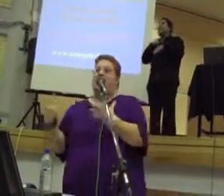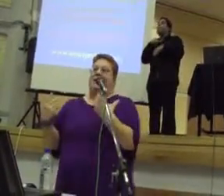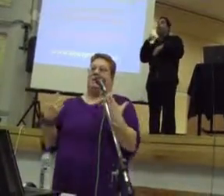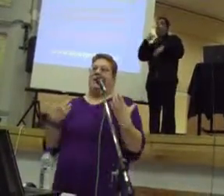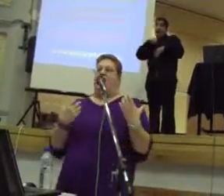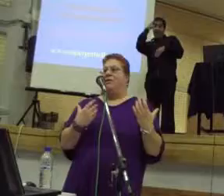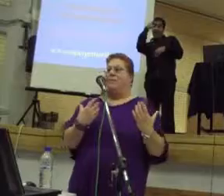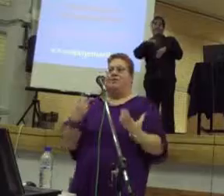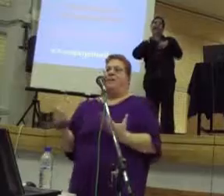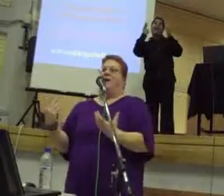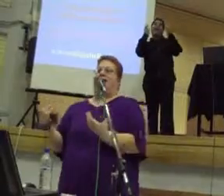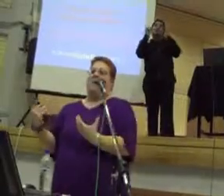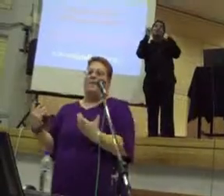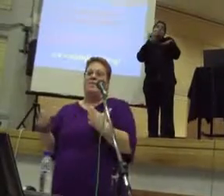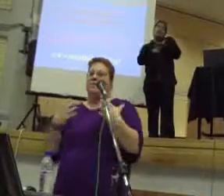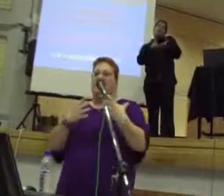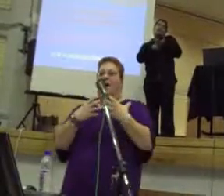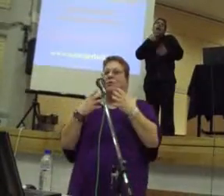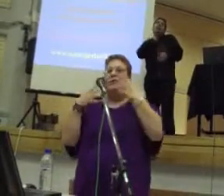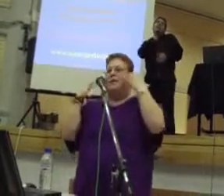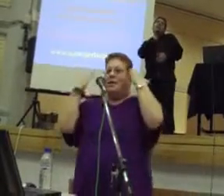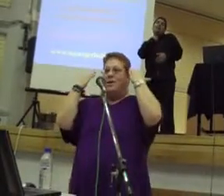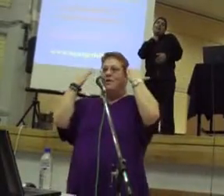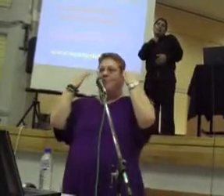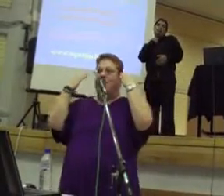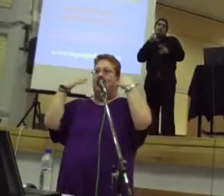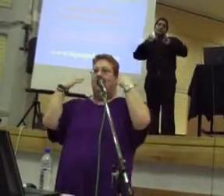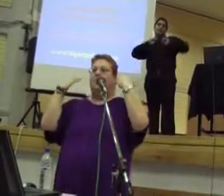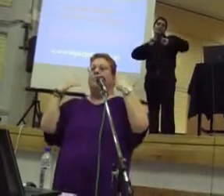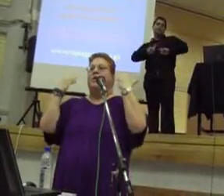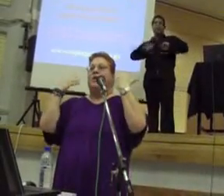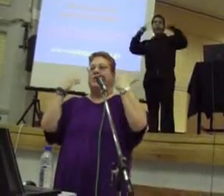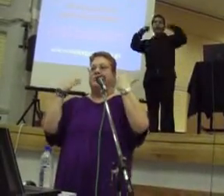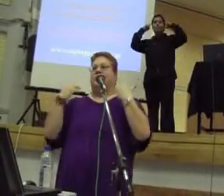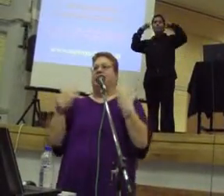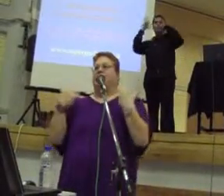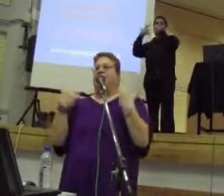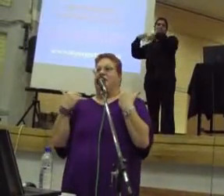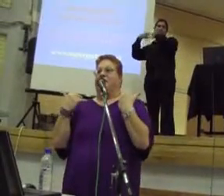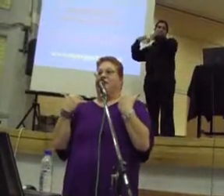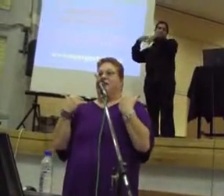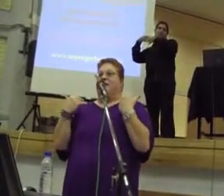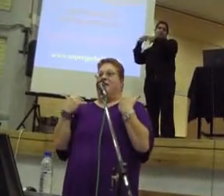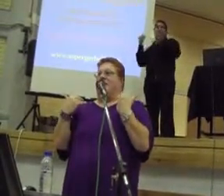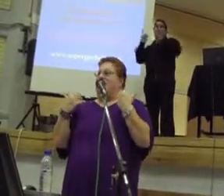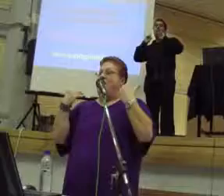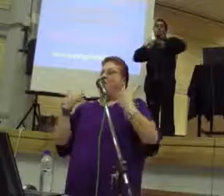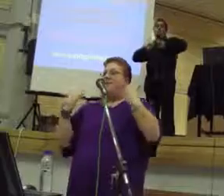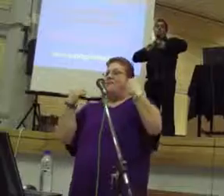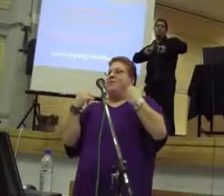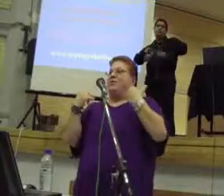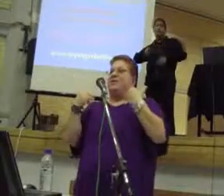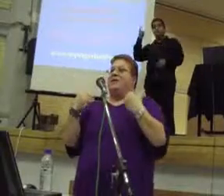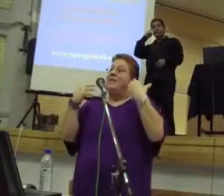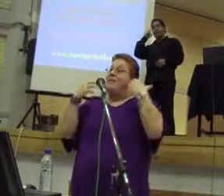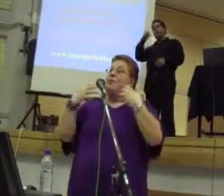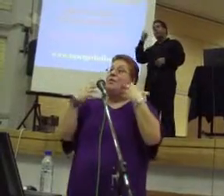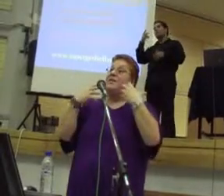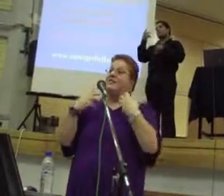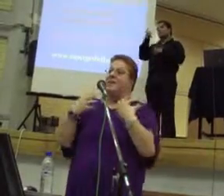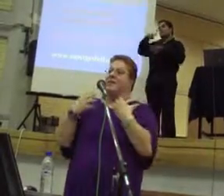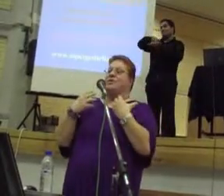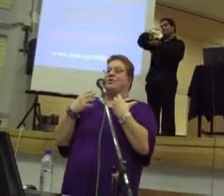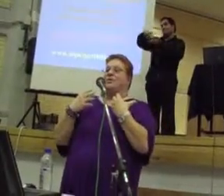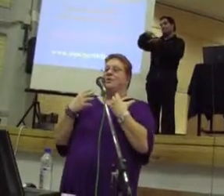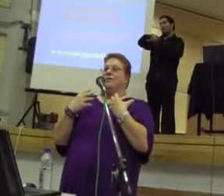αυτιστική. Πρέπει να το κάνω αυτό το πέρα εδώ. Άμα δεν το κάνω, το μυαλό μου δεν μπορεί να ξεφορτιστεί. Και άμα δεν ξεφορτιστεί, δεν θα